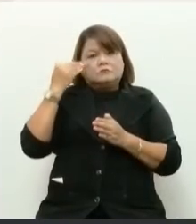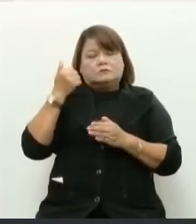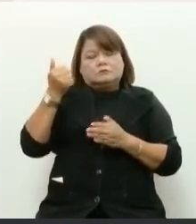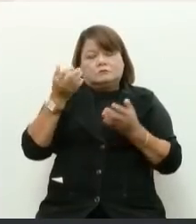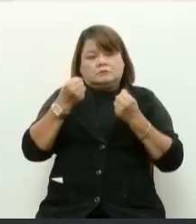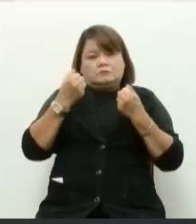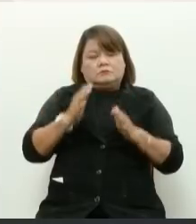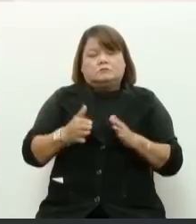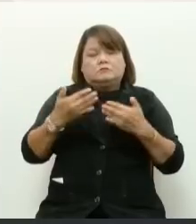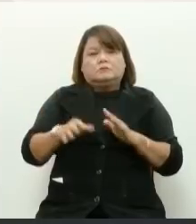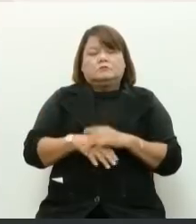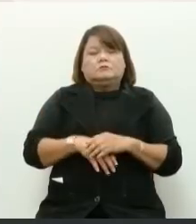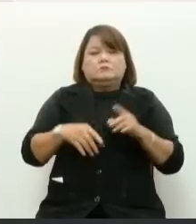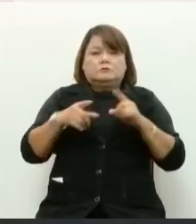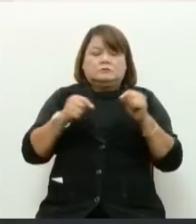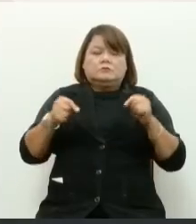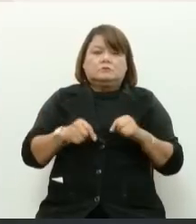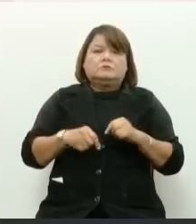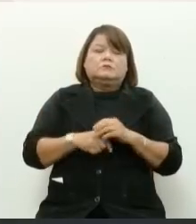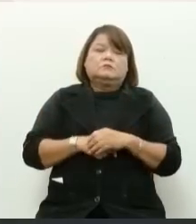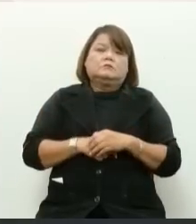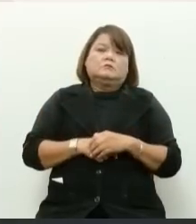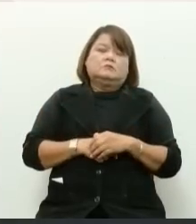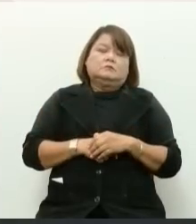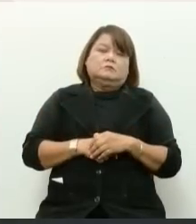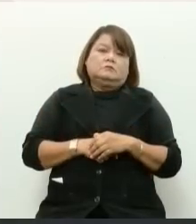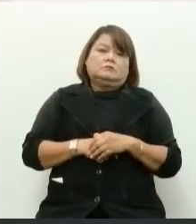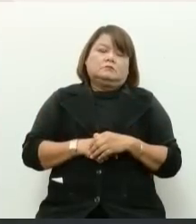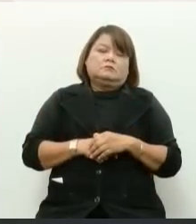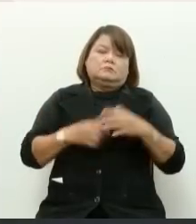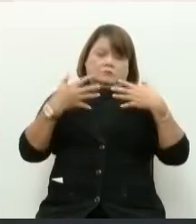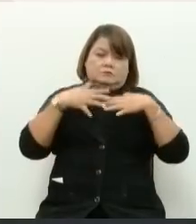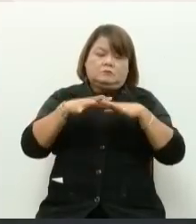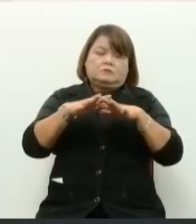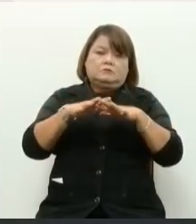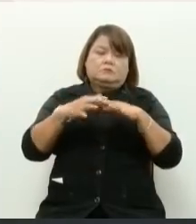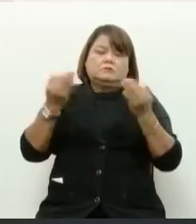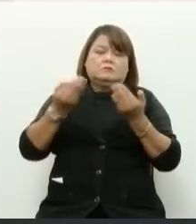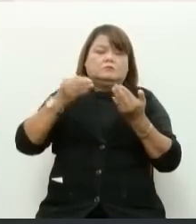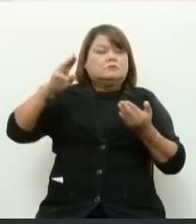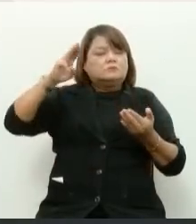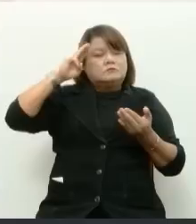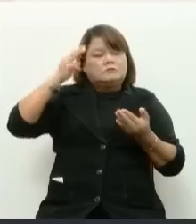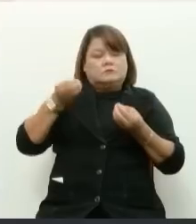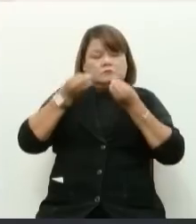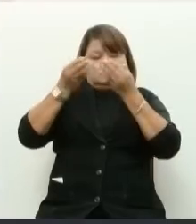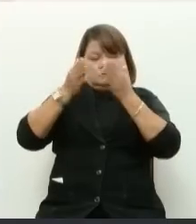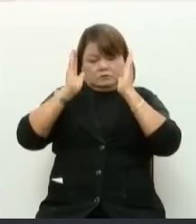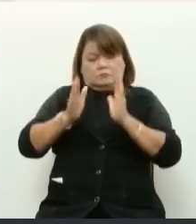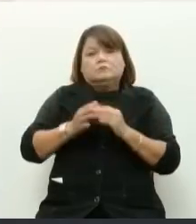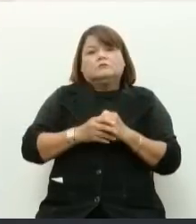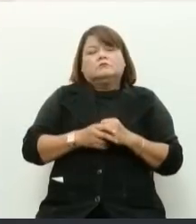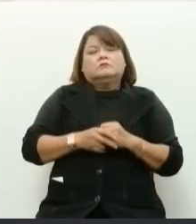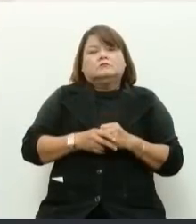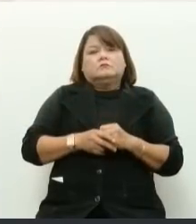นะครับหรือจะเรื่องของลูกเสืออย่างเงี้ยเราก็ประสานไปยังสำนักงานลูกเสือแห่งชาติให้ส่งคนหรือเปิดช่องของก